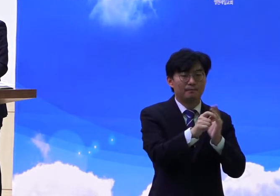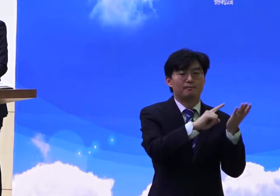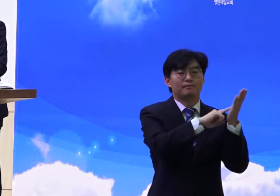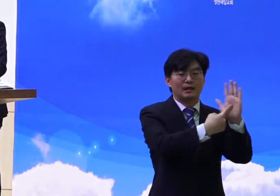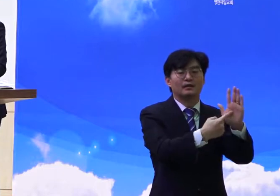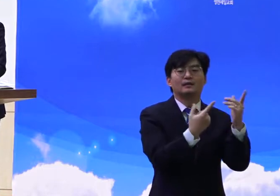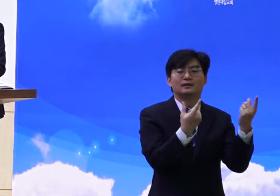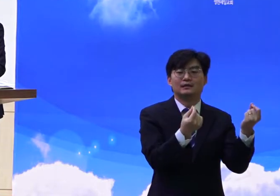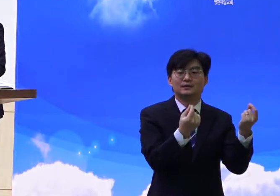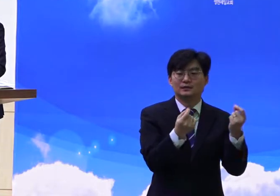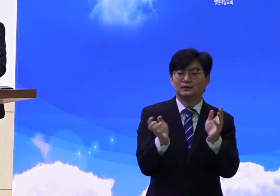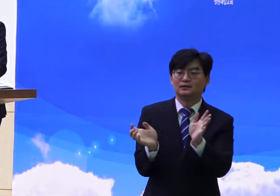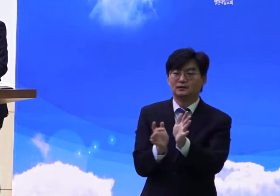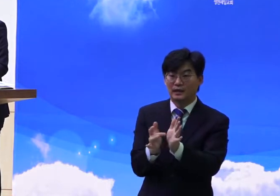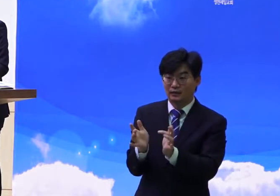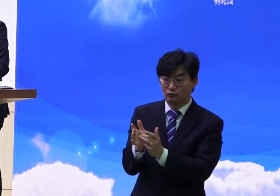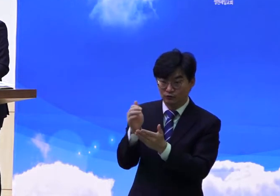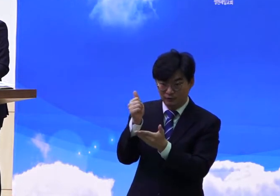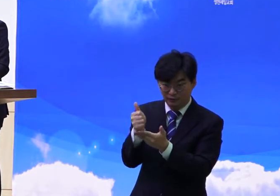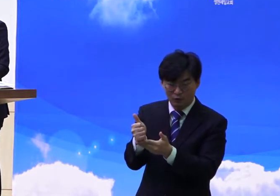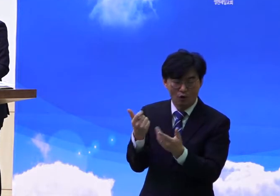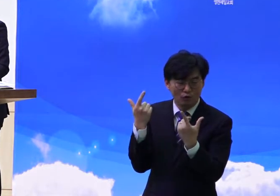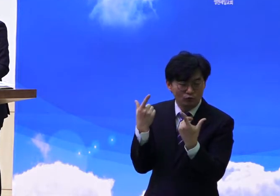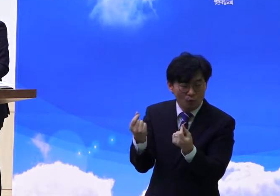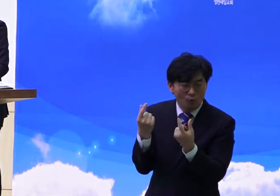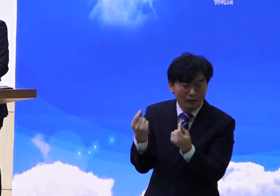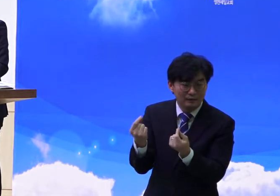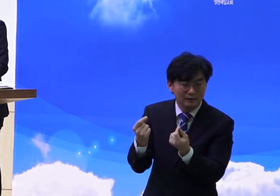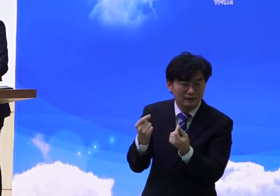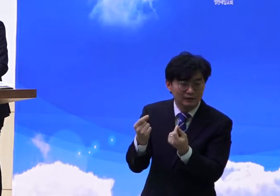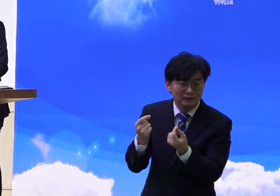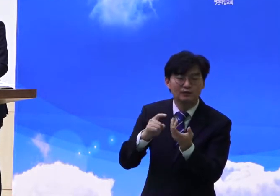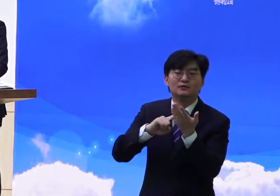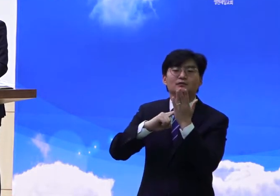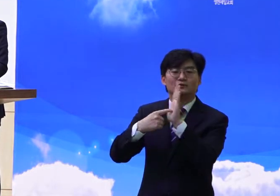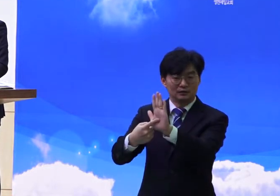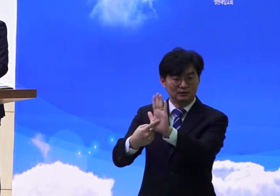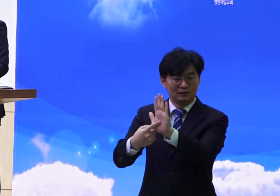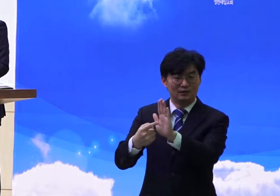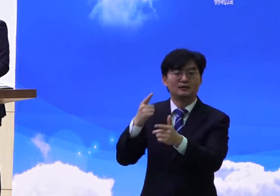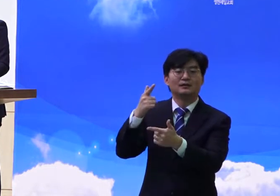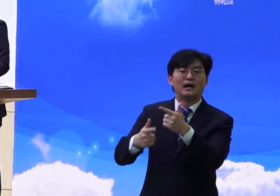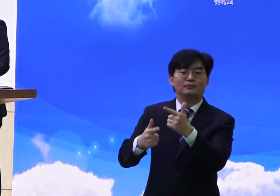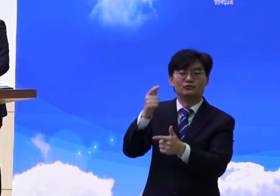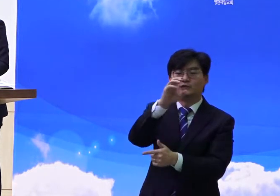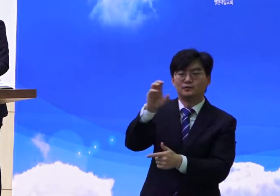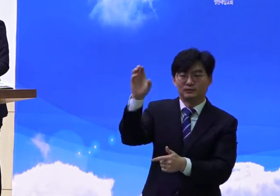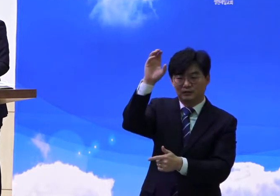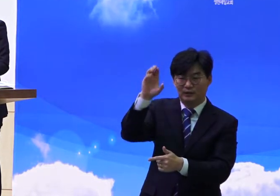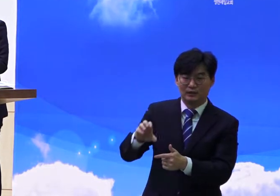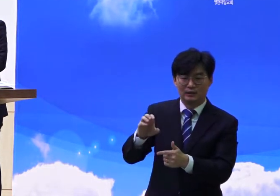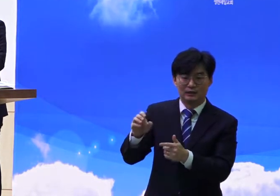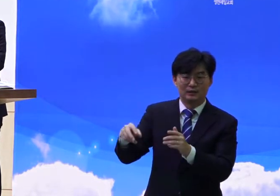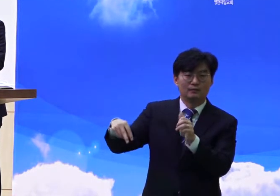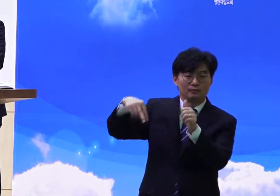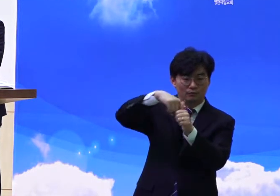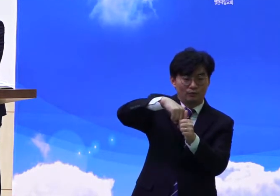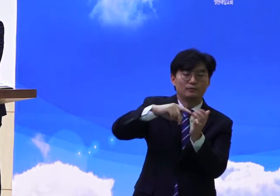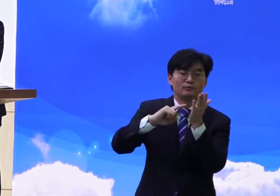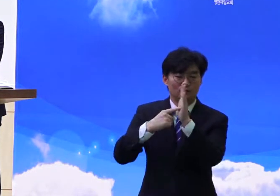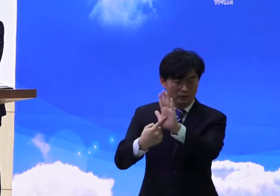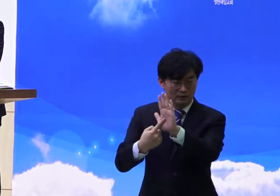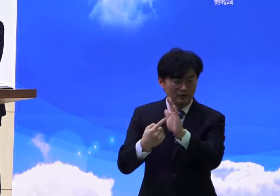이는 그를 믿는 자마다 영생을 얻게 하려 하심이니라. 아멘. 이 말을